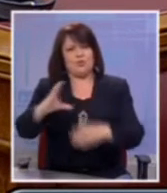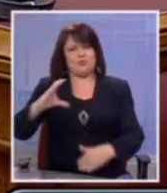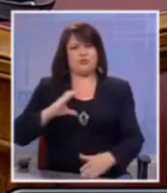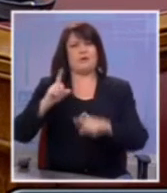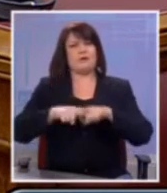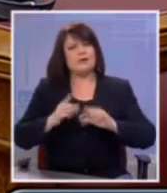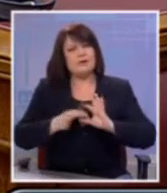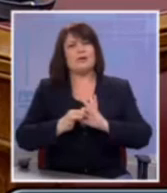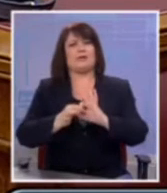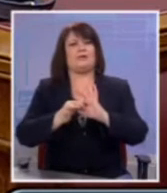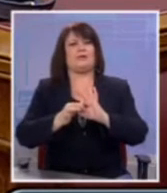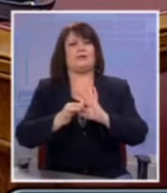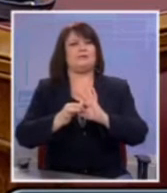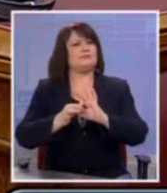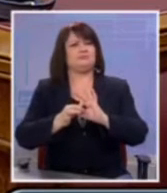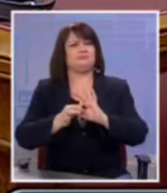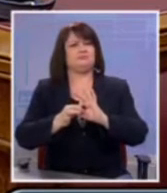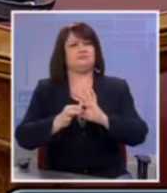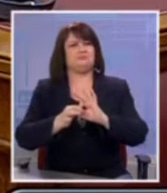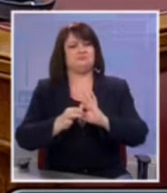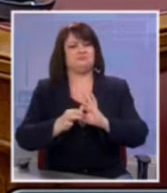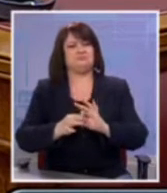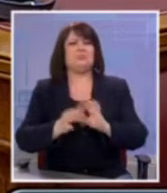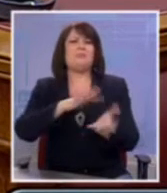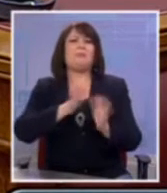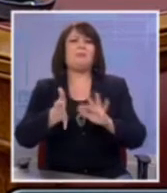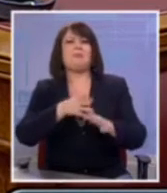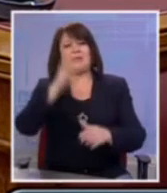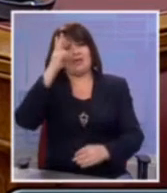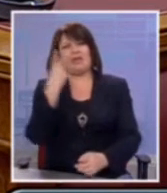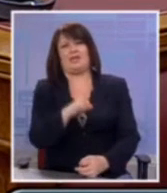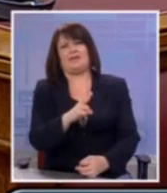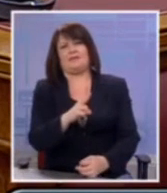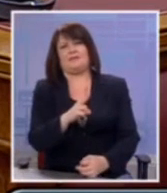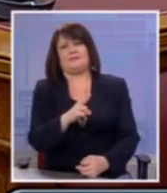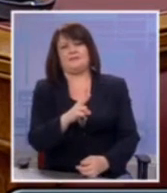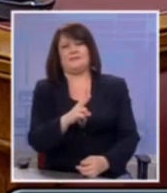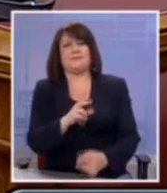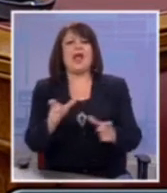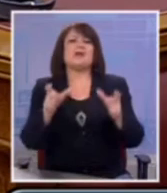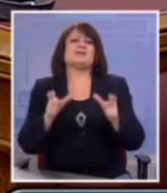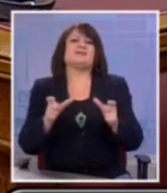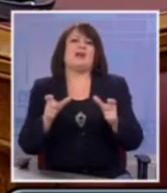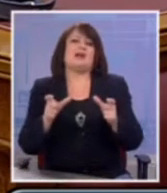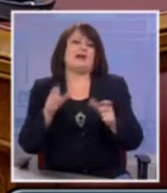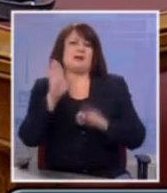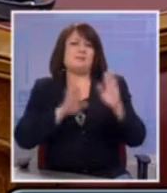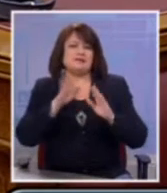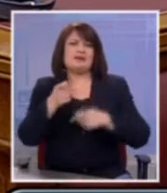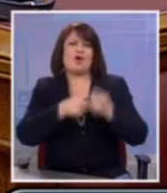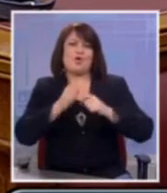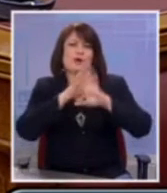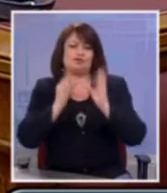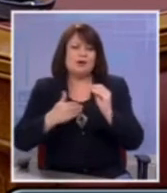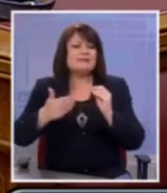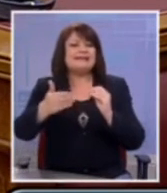και τις συνεχιζόμενες επαφωτερίζουσες θέσεις της που έχουν συμβάλει στα μέγιστα στην αβεβαιότητα που διακατέχει τις αγορές ως προς τις